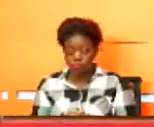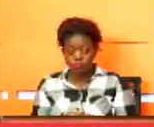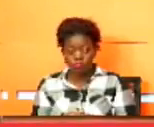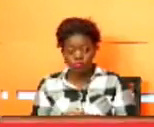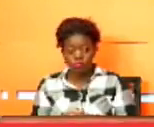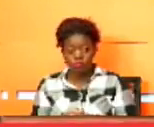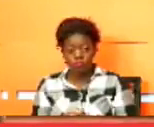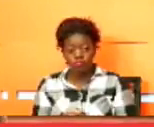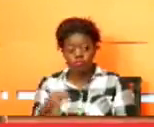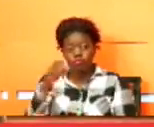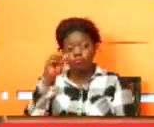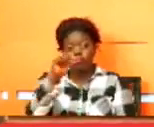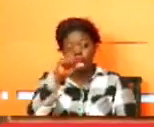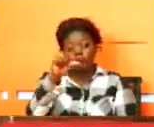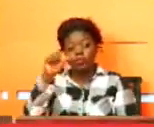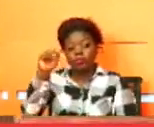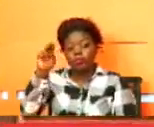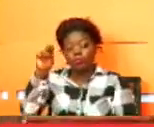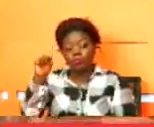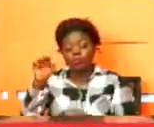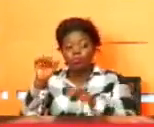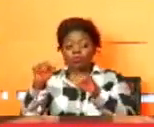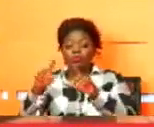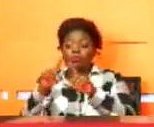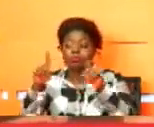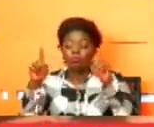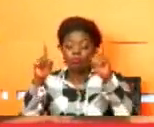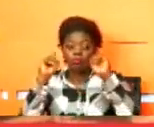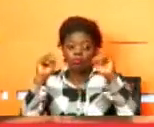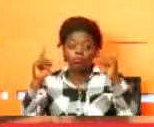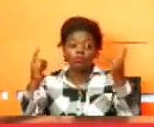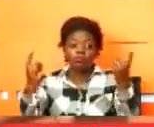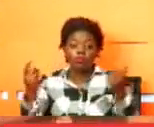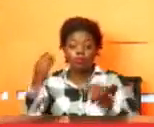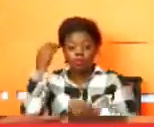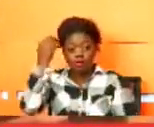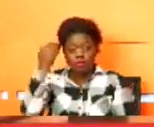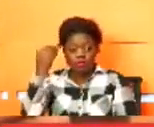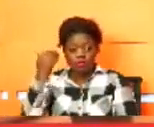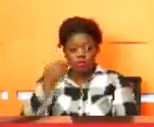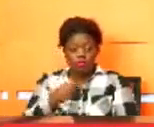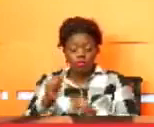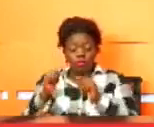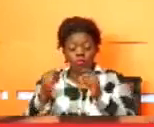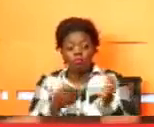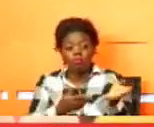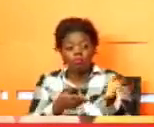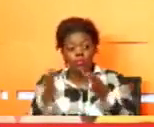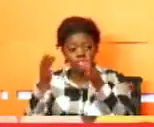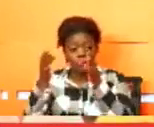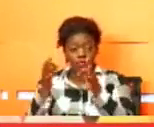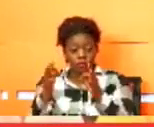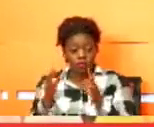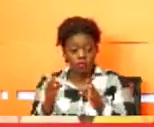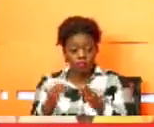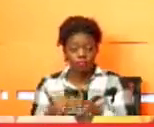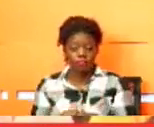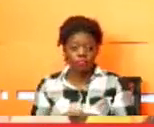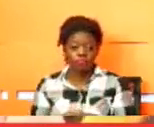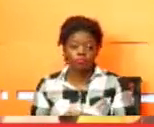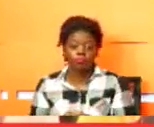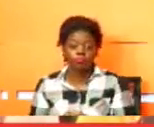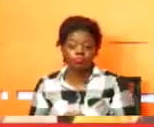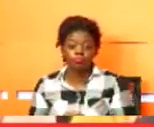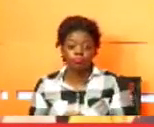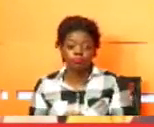polintu musimo mtuze makerere kivulu ali mazigo oluvanyuma lwa banyondo bakoti okujja ne bakatuka ebintu byebwero agenda okubuuza akonga